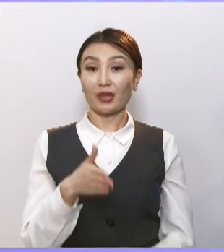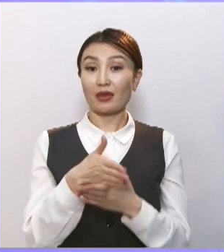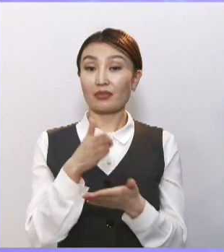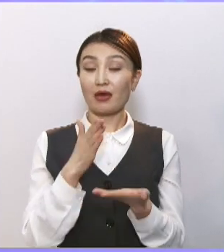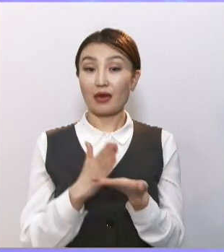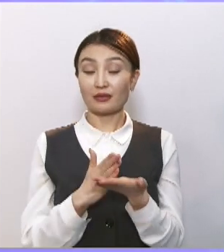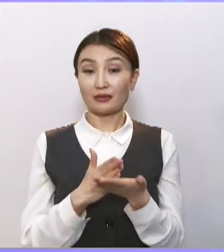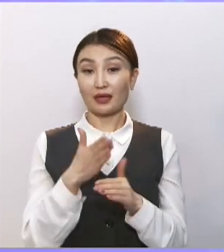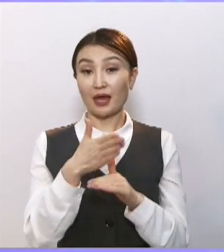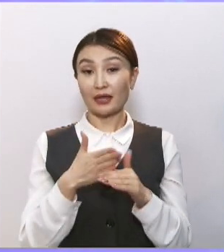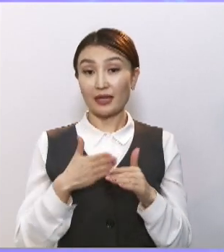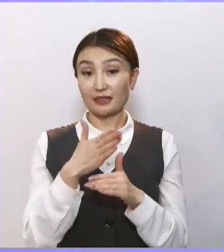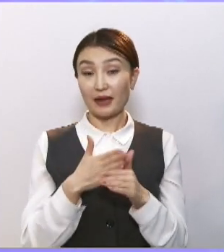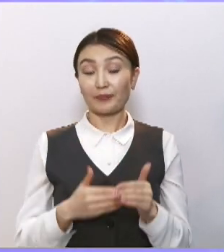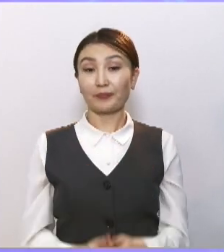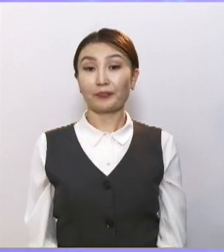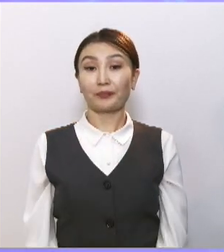Нанды кесем.